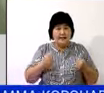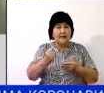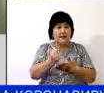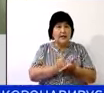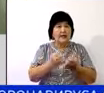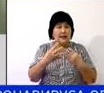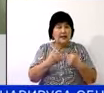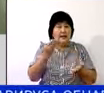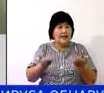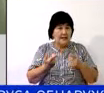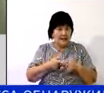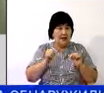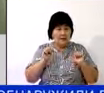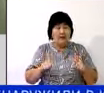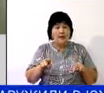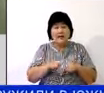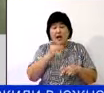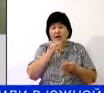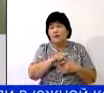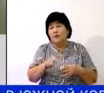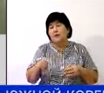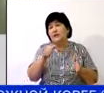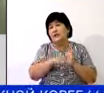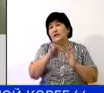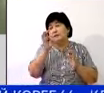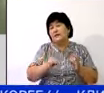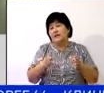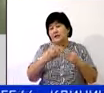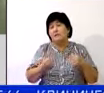сохранить семьи, если это возможно. За отчетный период 60% семей воссоединилось.